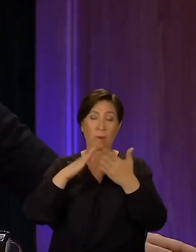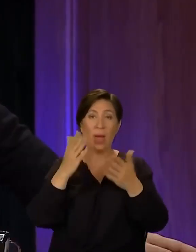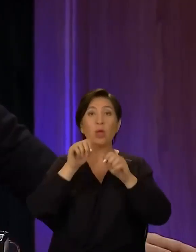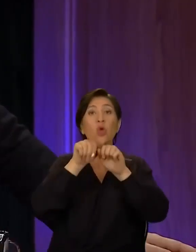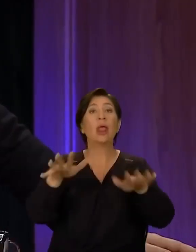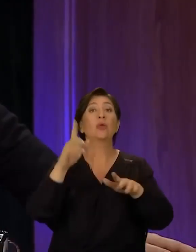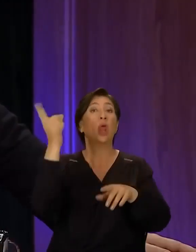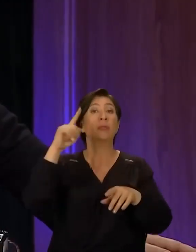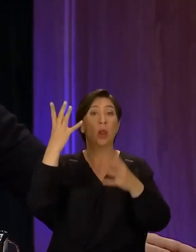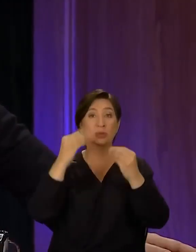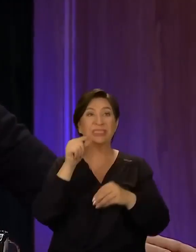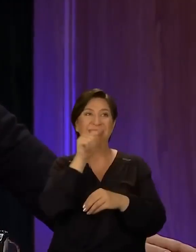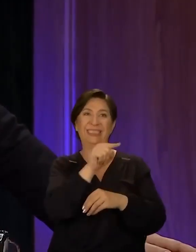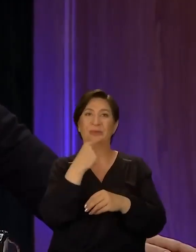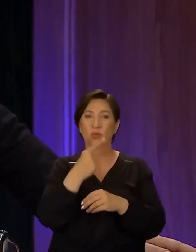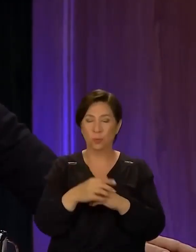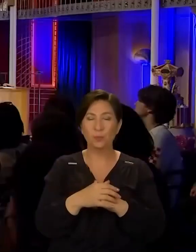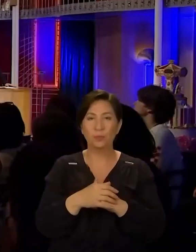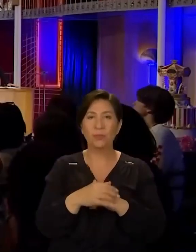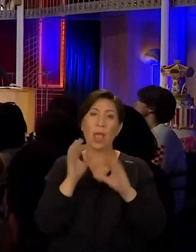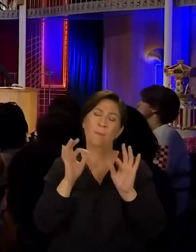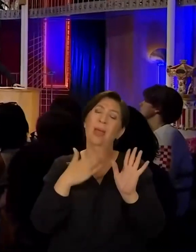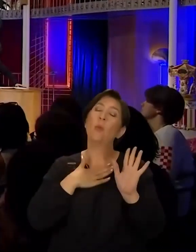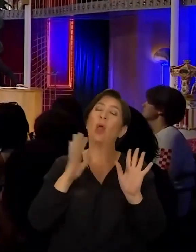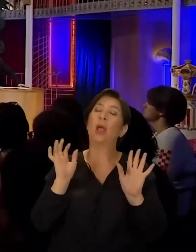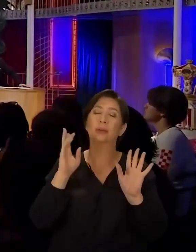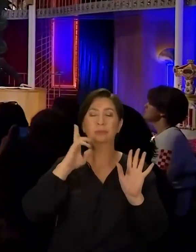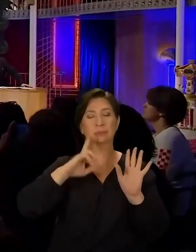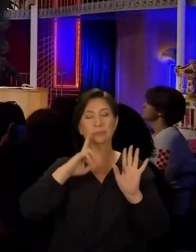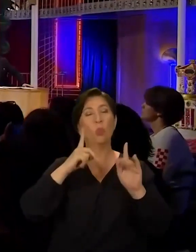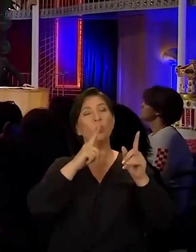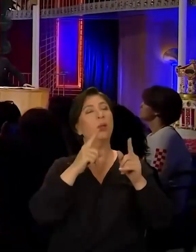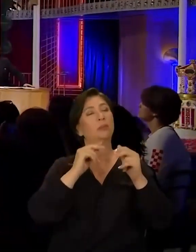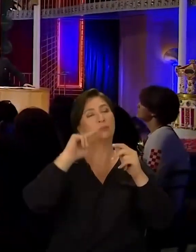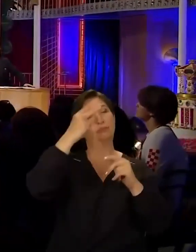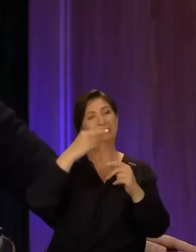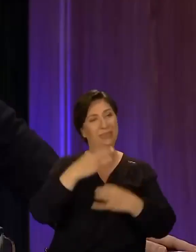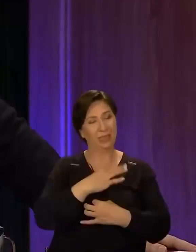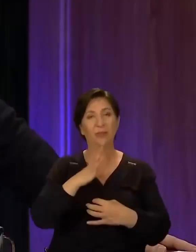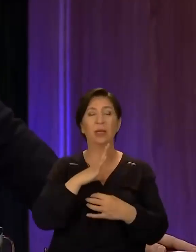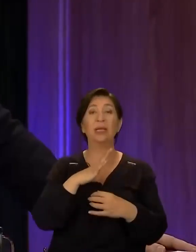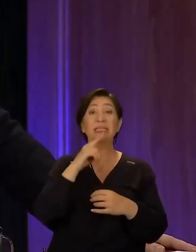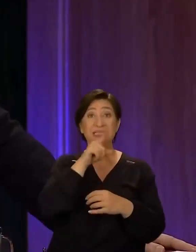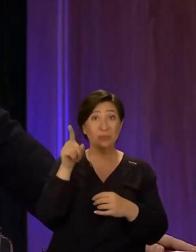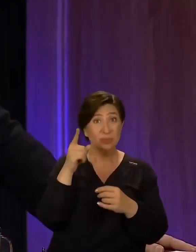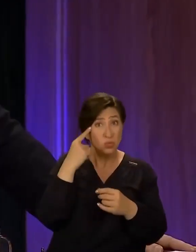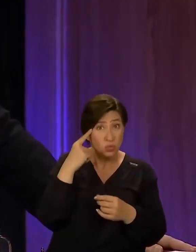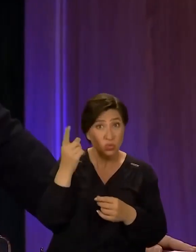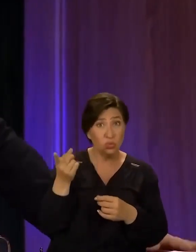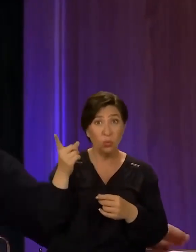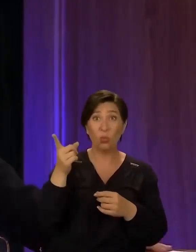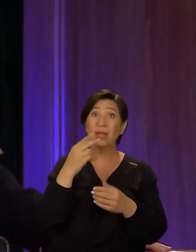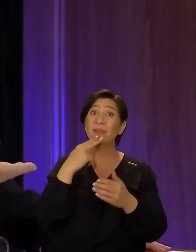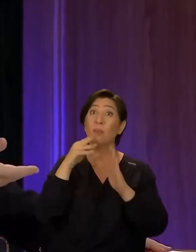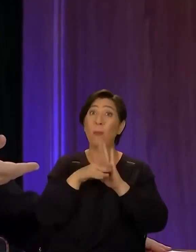yayın yönetmeni olduğu için ona siz diyordum. Hep öyle yaparım. Yani mevkiye bir saygım vardır. Ve siz bunu değerlendirmez misiniz?